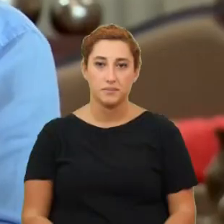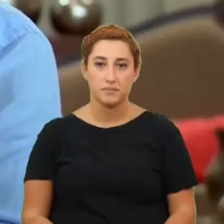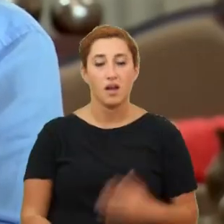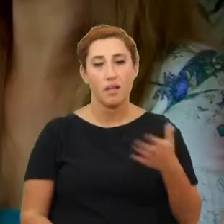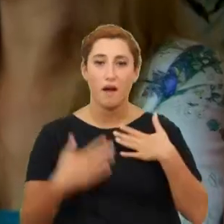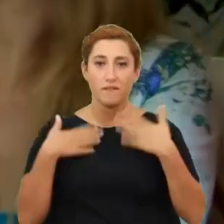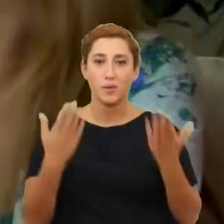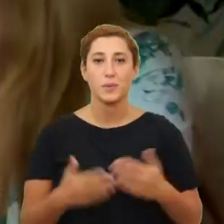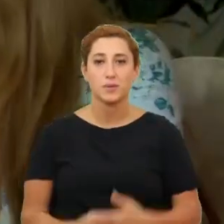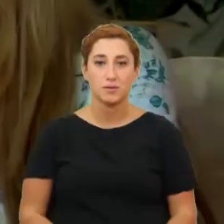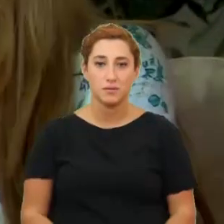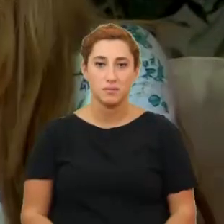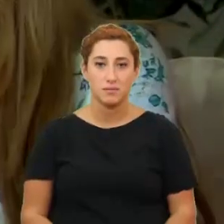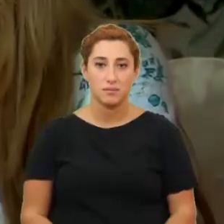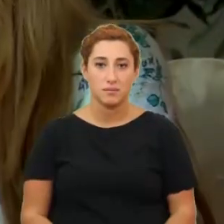Hadi afiyet olsun.